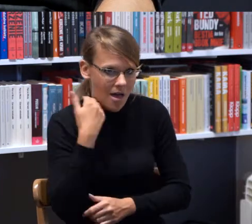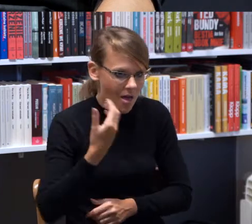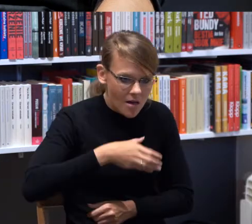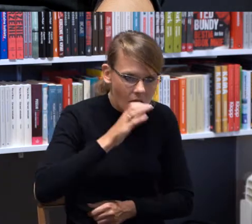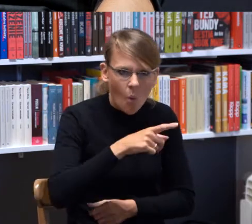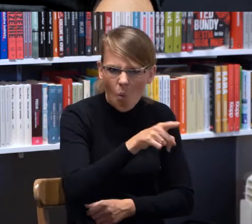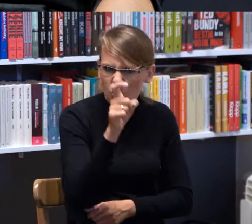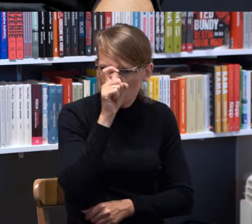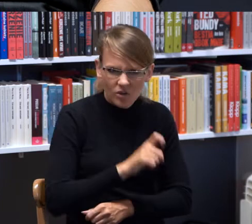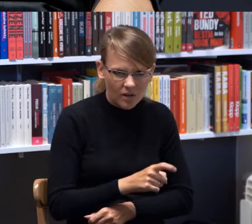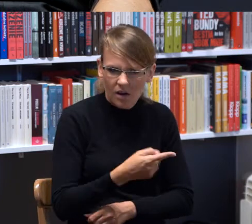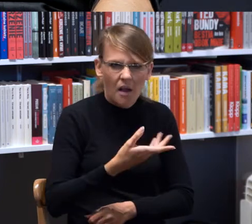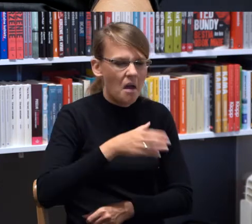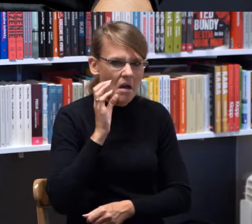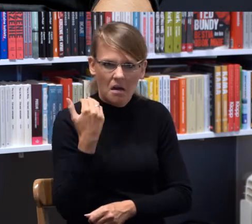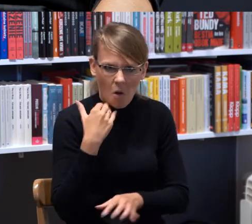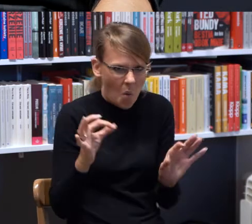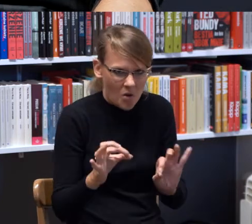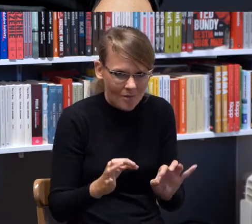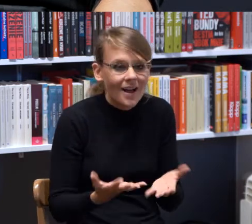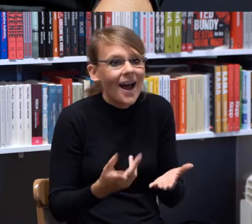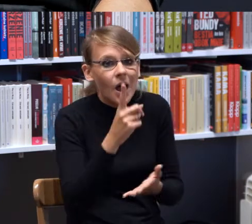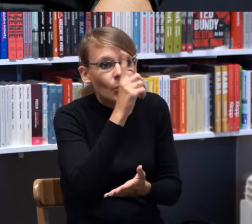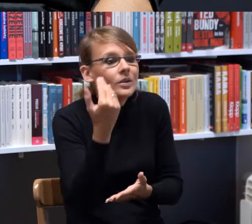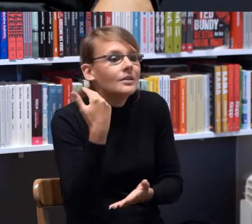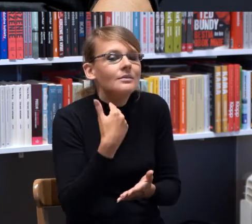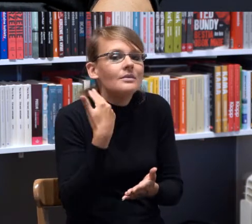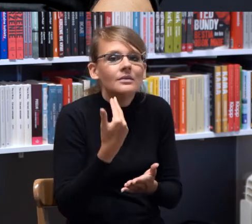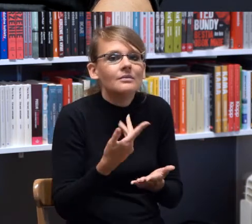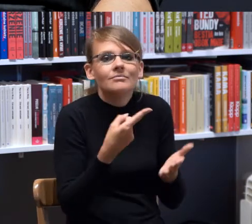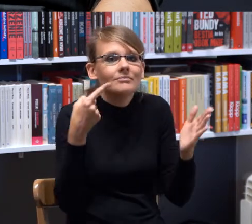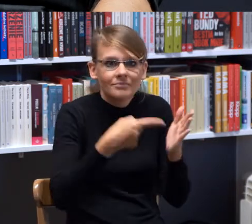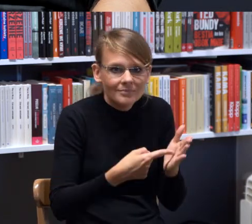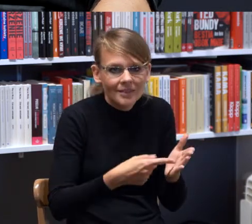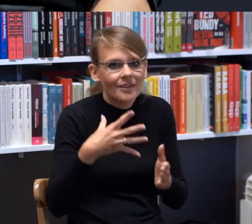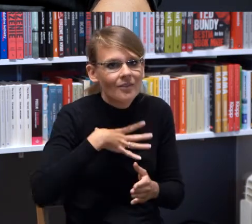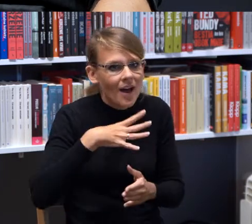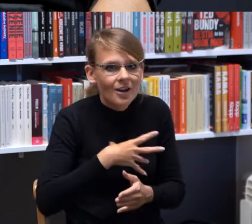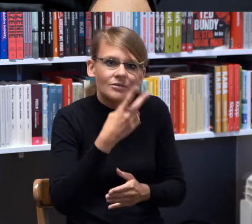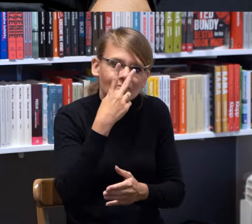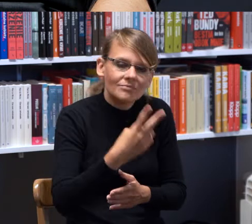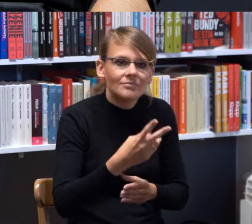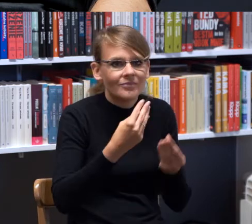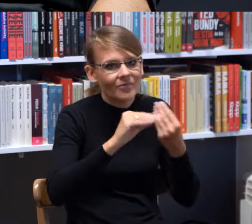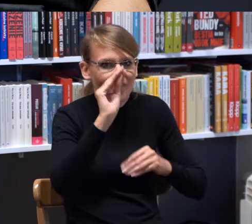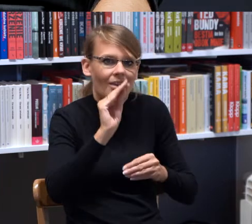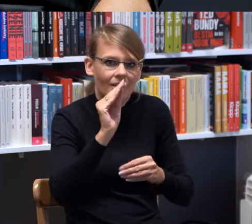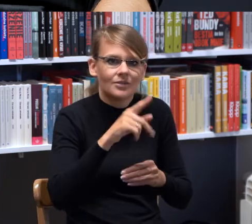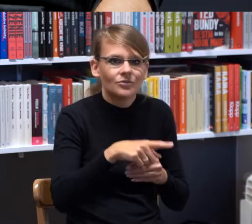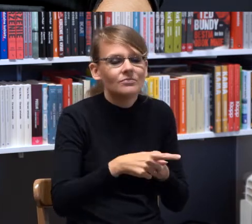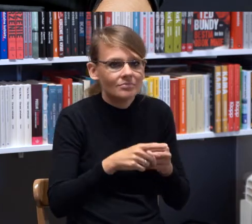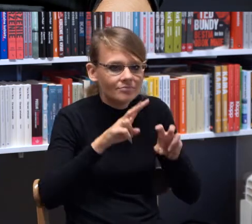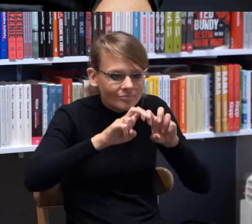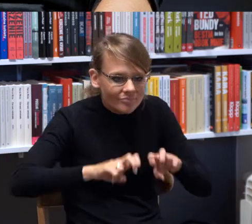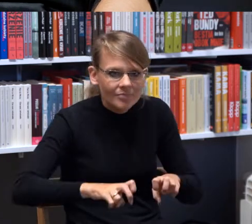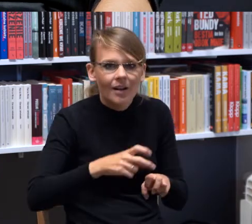to picie jest takie okropne. No ludzie po coś piją, więc warto znowu sięgnąć po szerszy kontekst i nie zadowalać się takim moralizowaniem. To z jednej